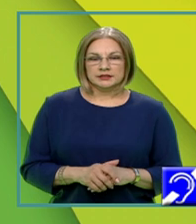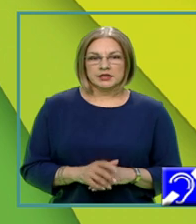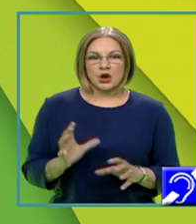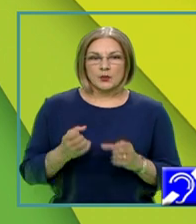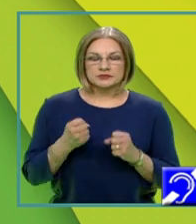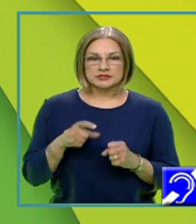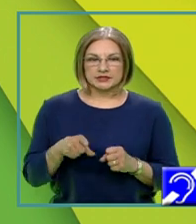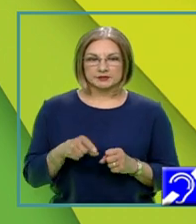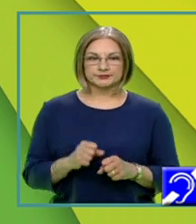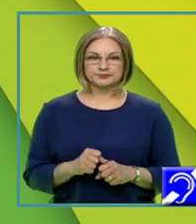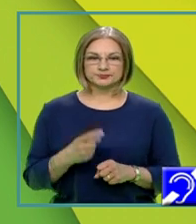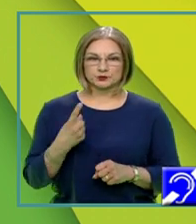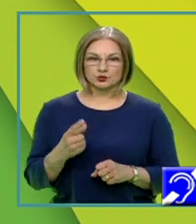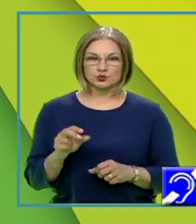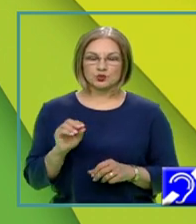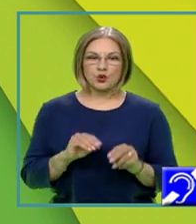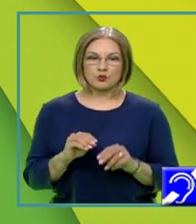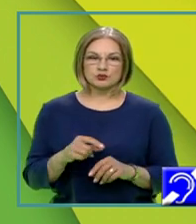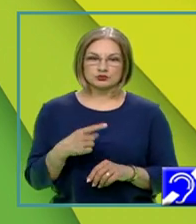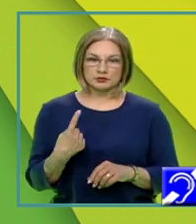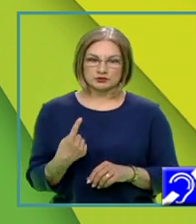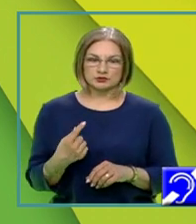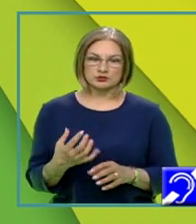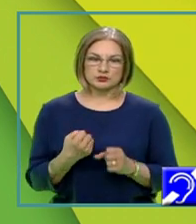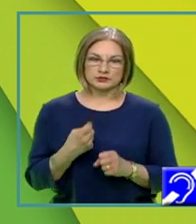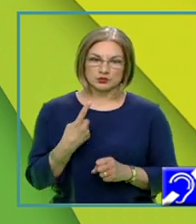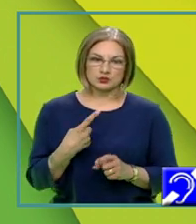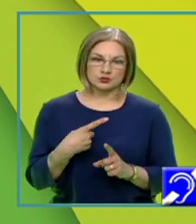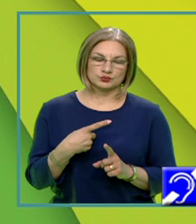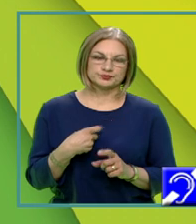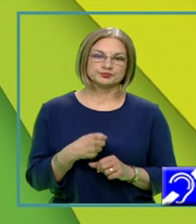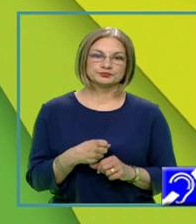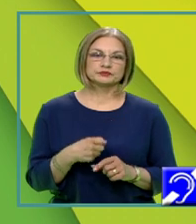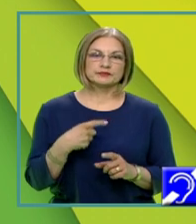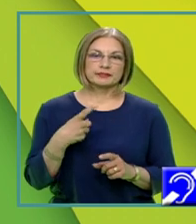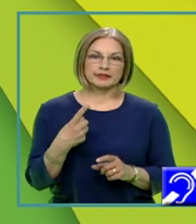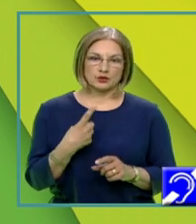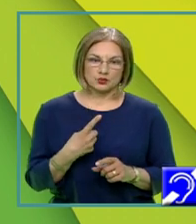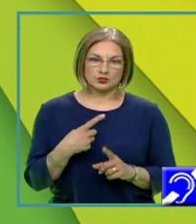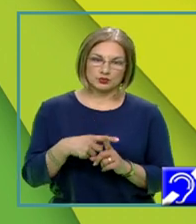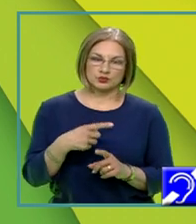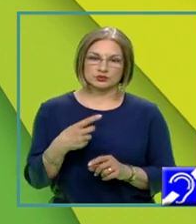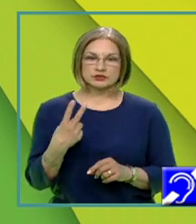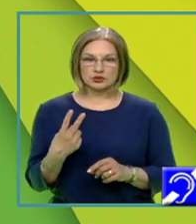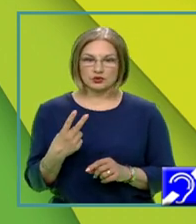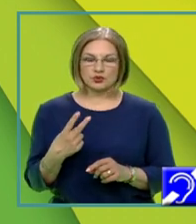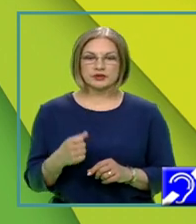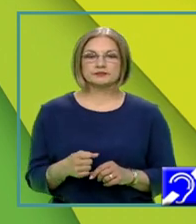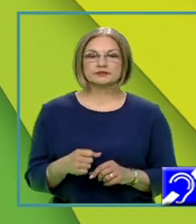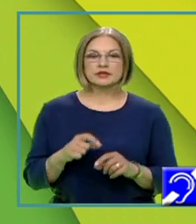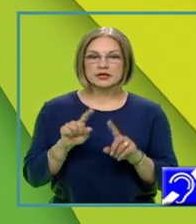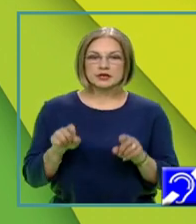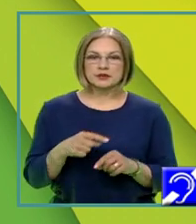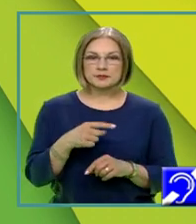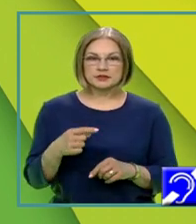obținem în acest fel unul compus cu minus 1 este egal cu x Adică 1 plus 2 y 3 de că